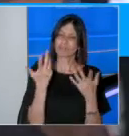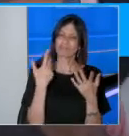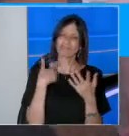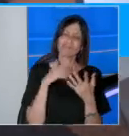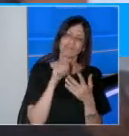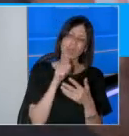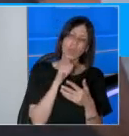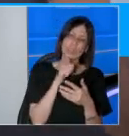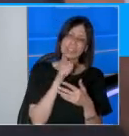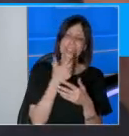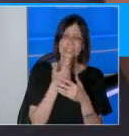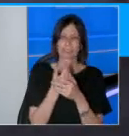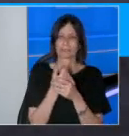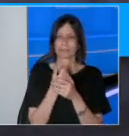רוצה